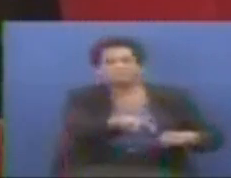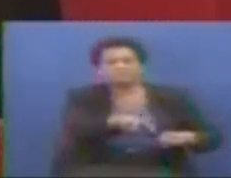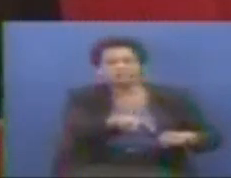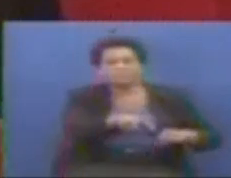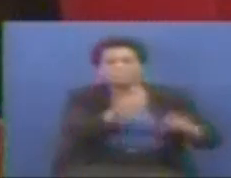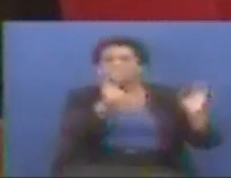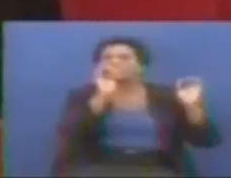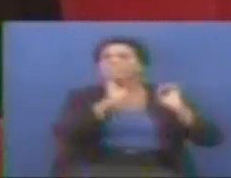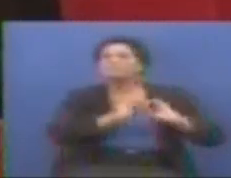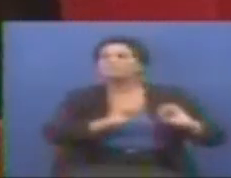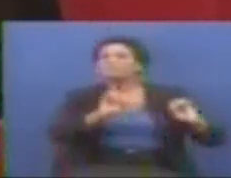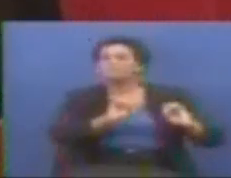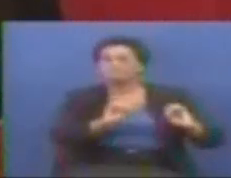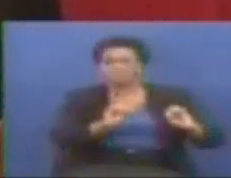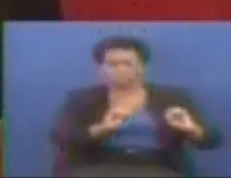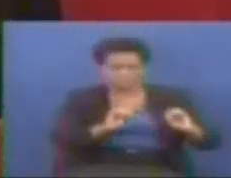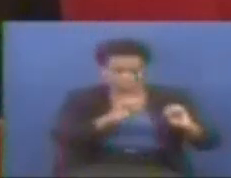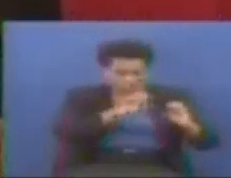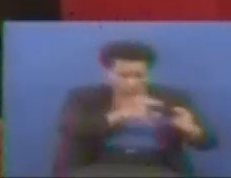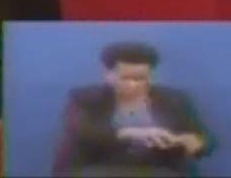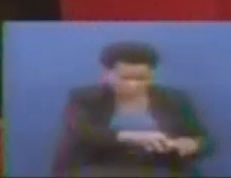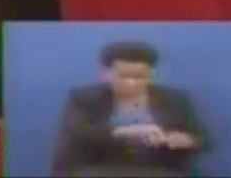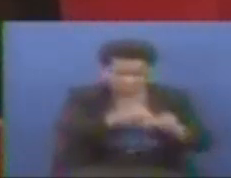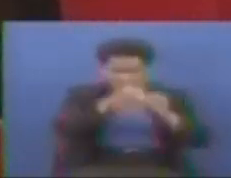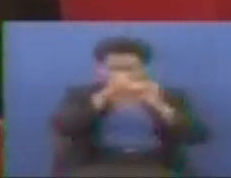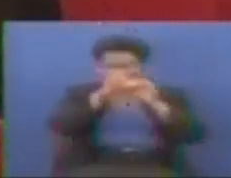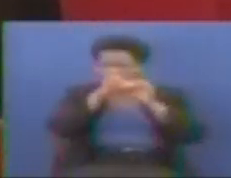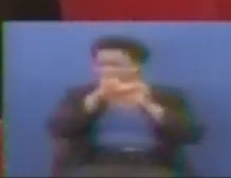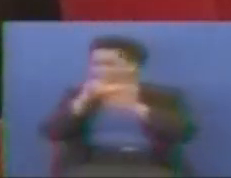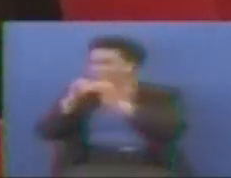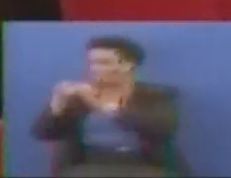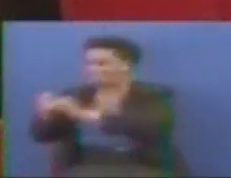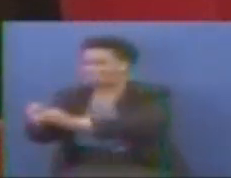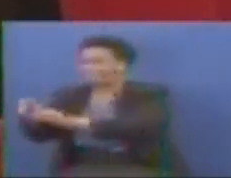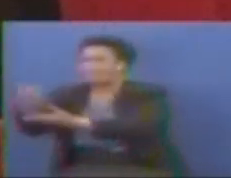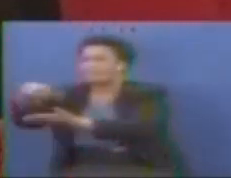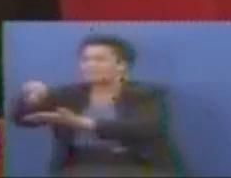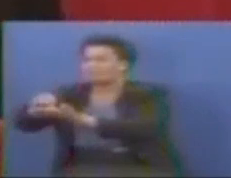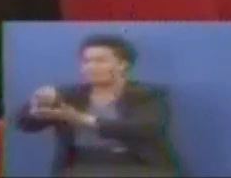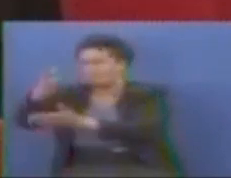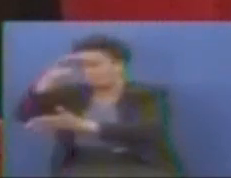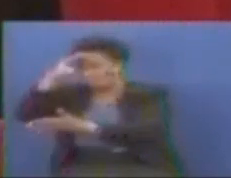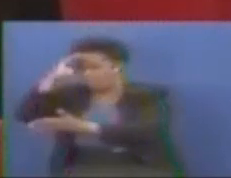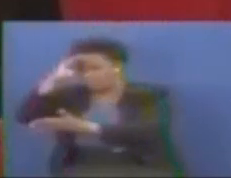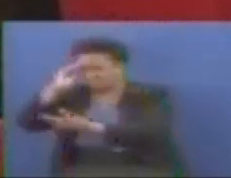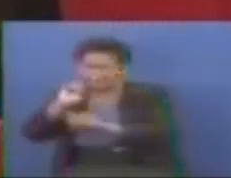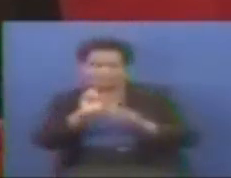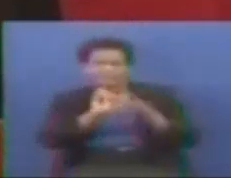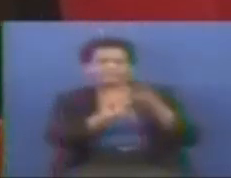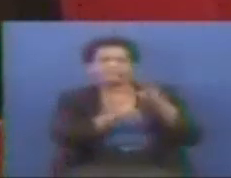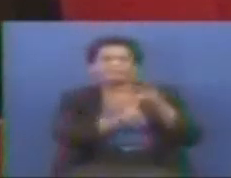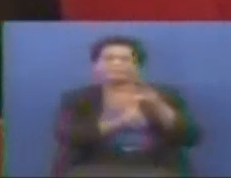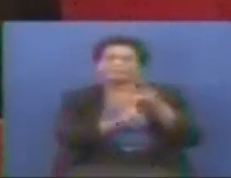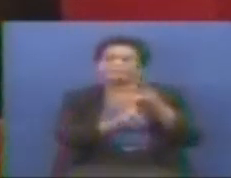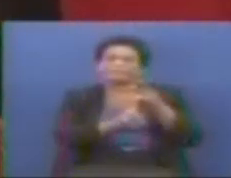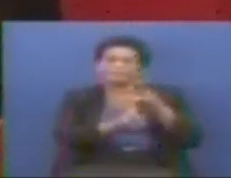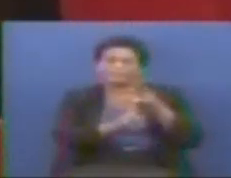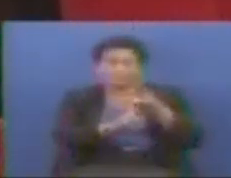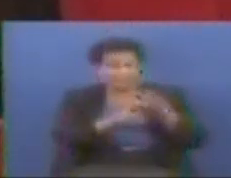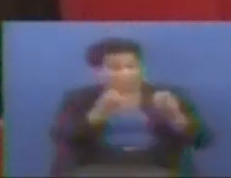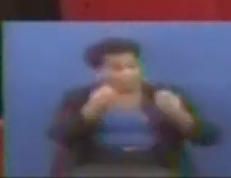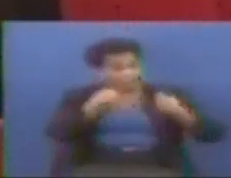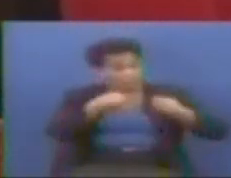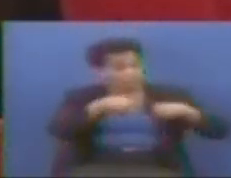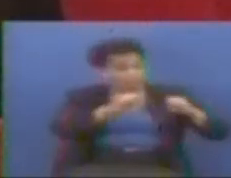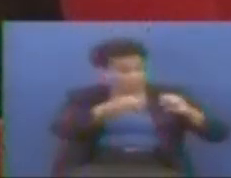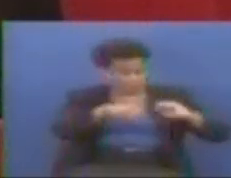documents muhimu, ikiwemo michoro ya ajali pamoja na documents zingine ambazo mashirika ya bima yanazihitaji ili waweze